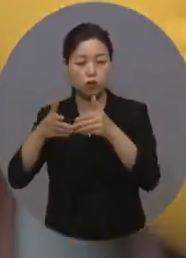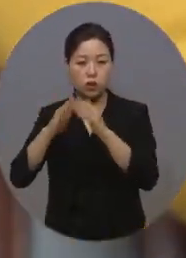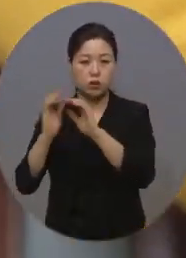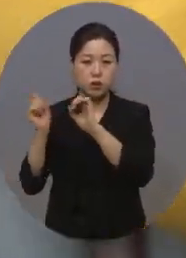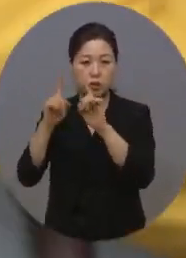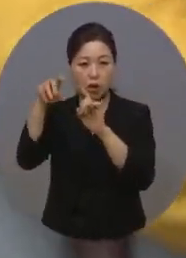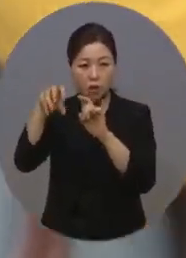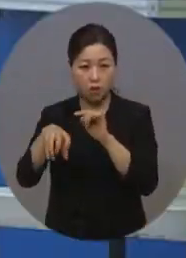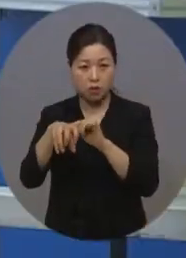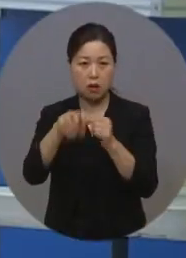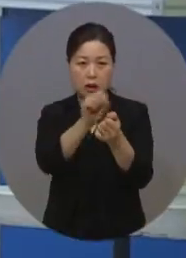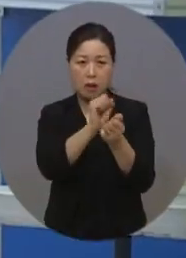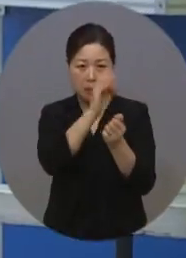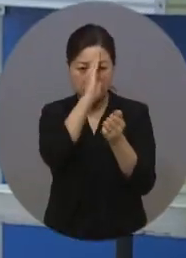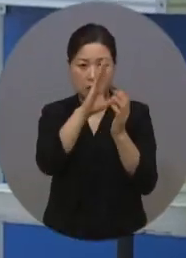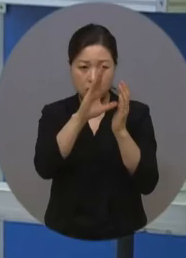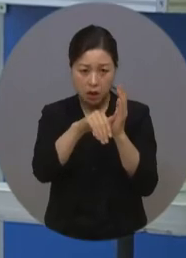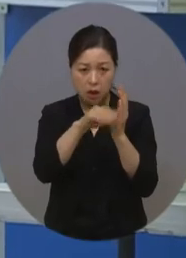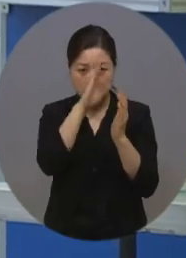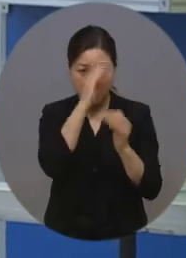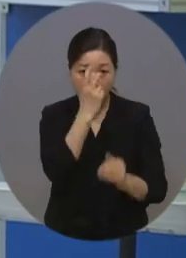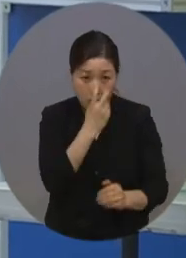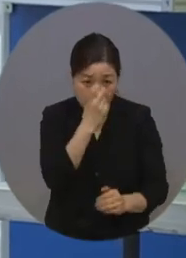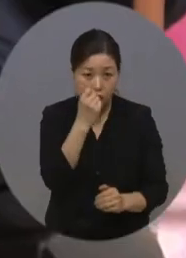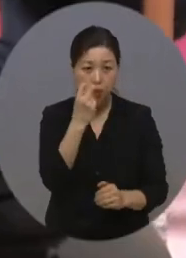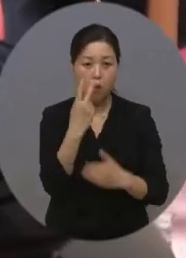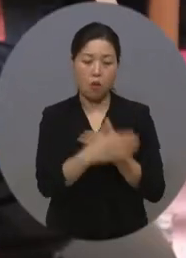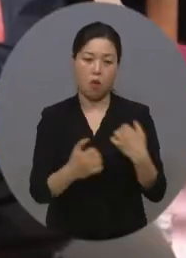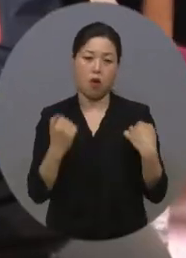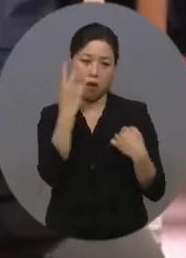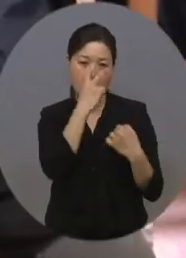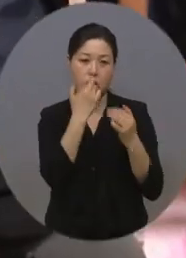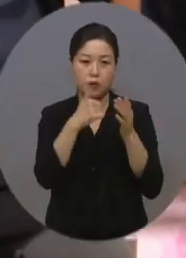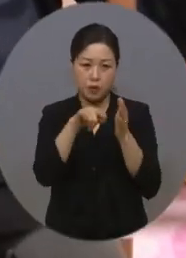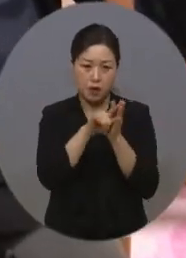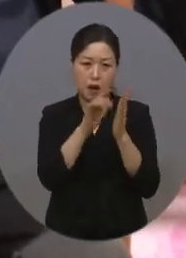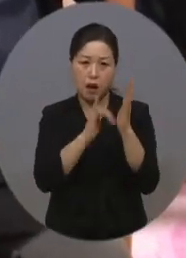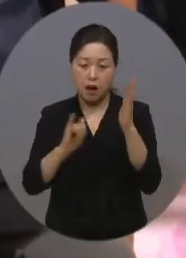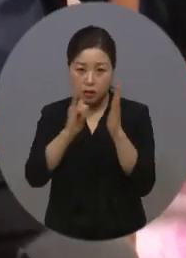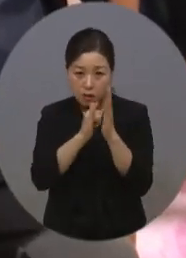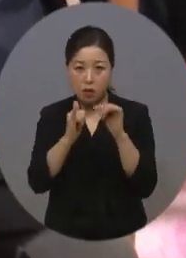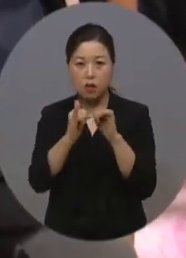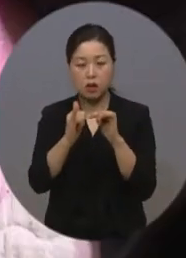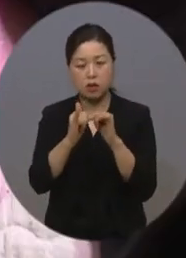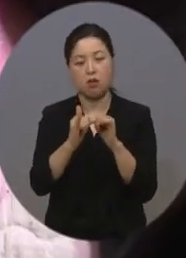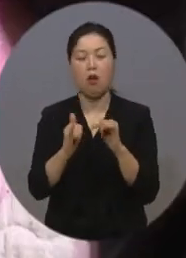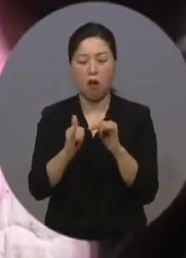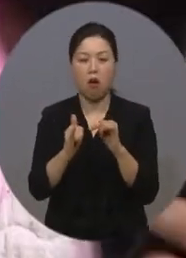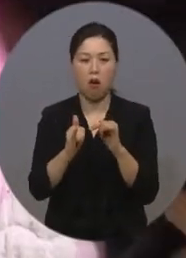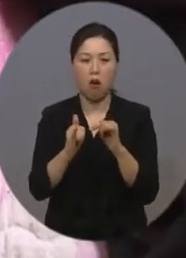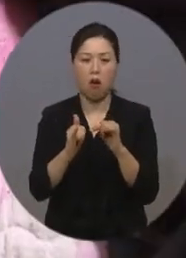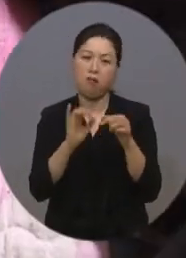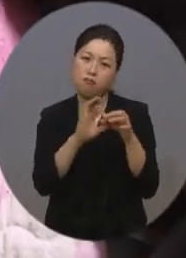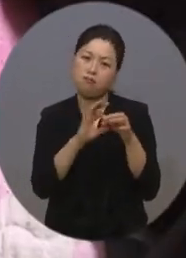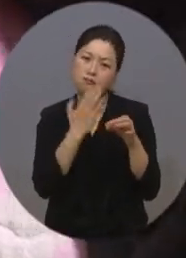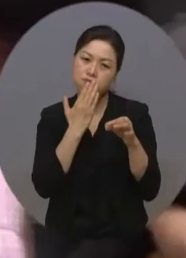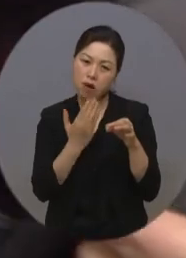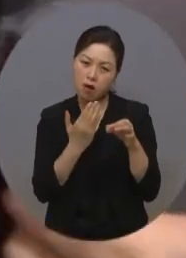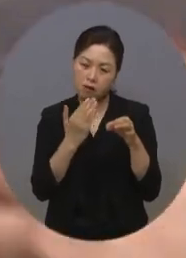시대의 질환 예방과 건강 관리를 위해 가정에서 실천할 수 있는 자가 관리 프로그램 개발과